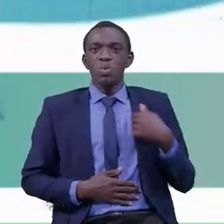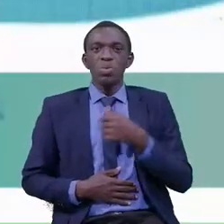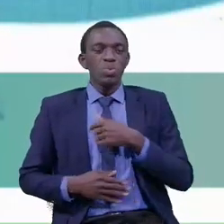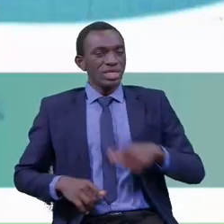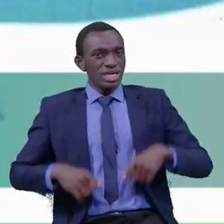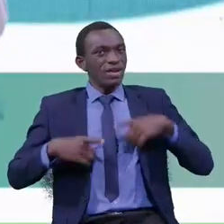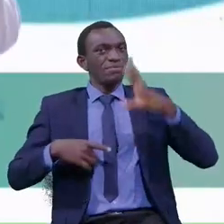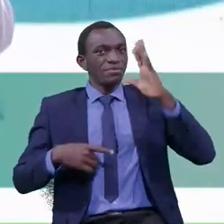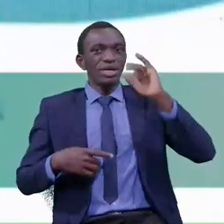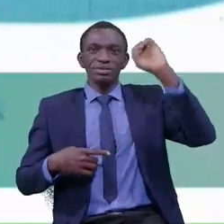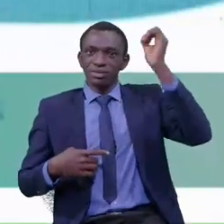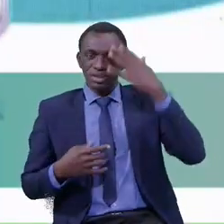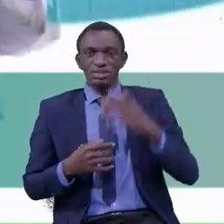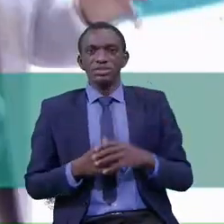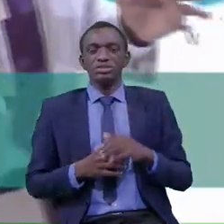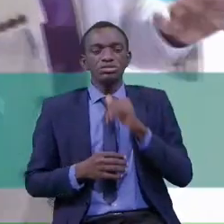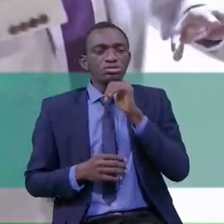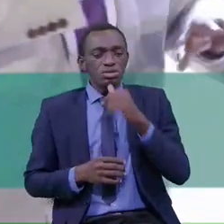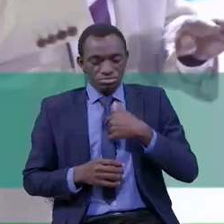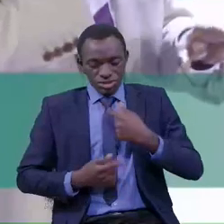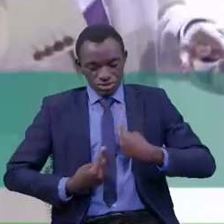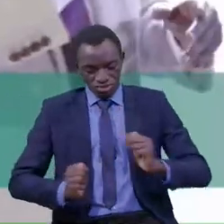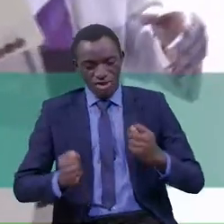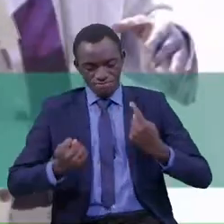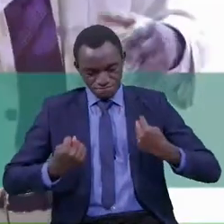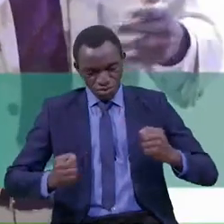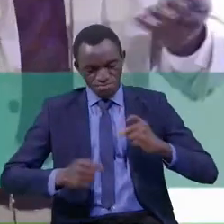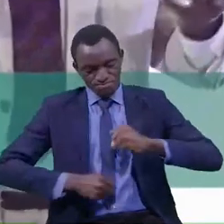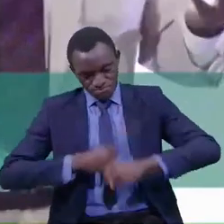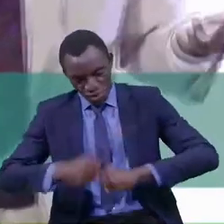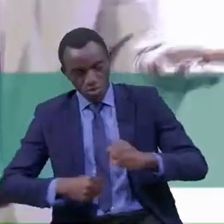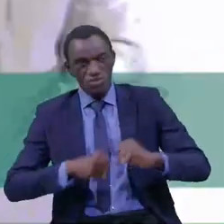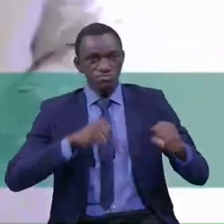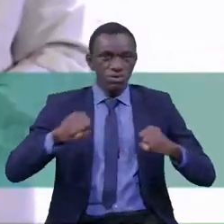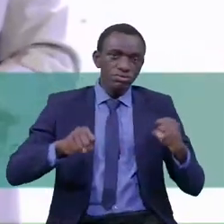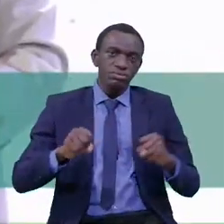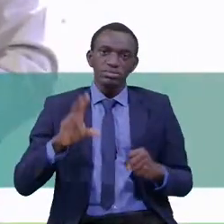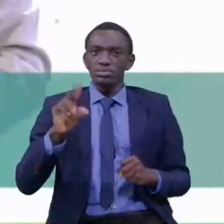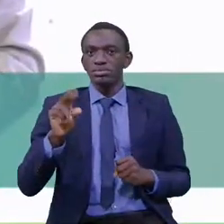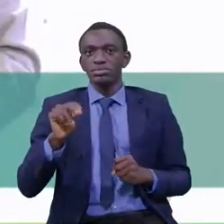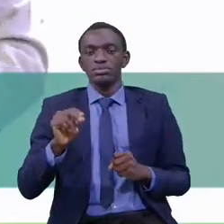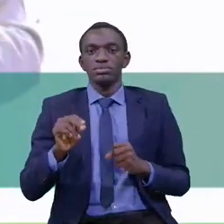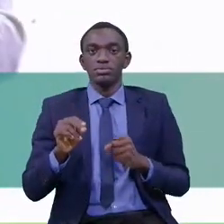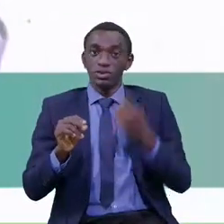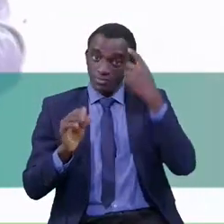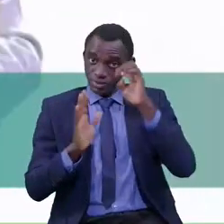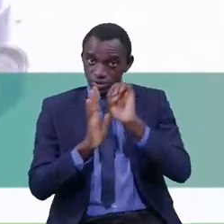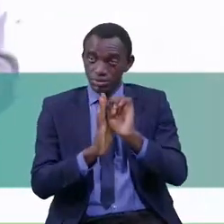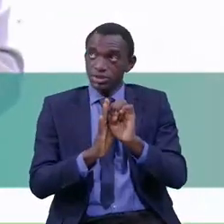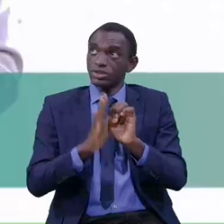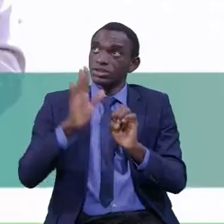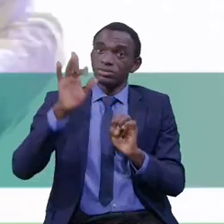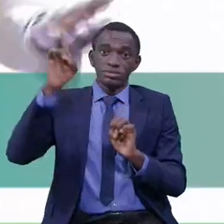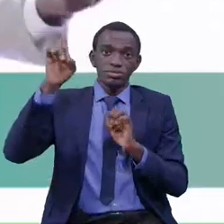ne vit pas par les luttes en luttant. Et comme si le Seigneur dit, je vais porter ton